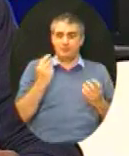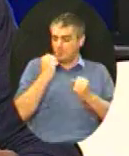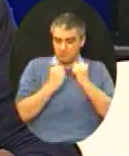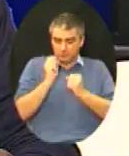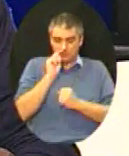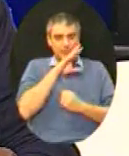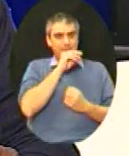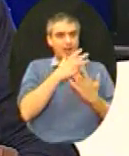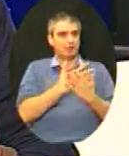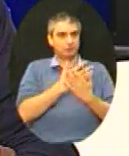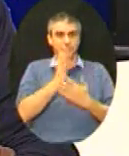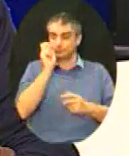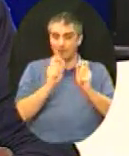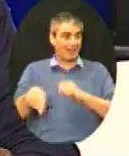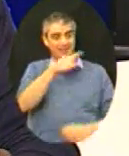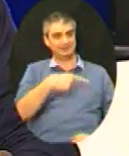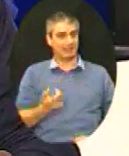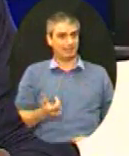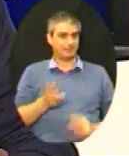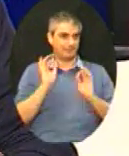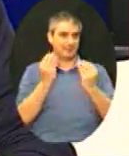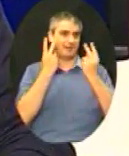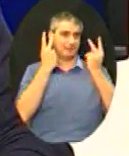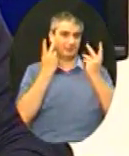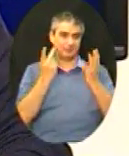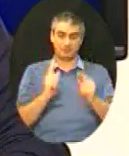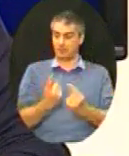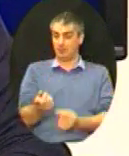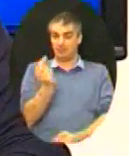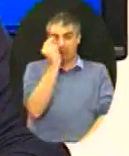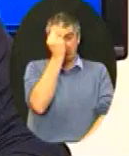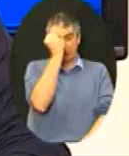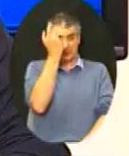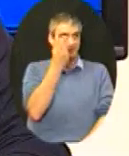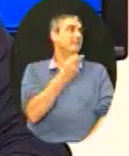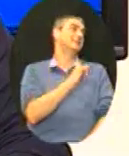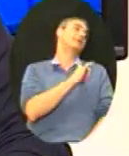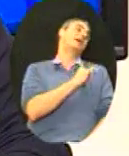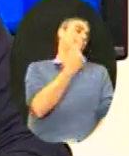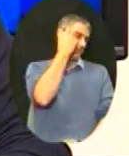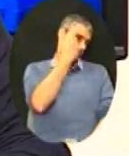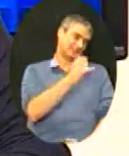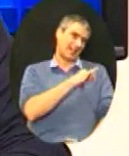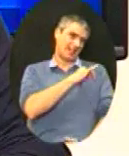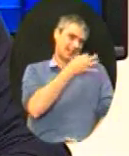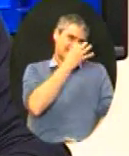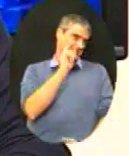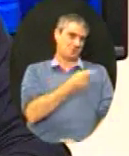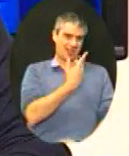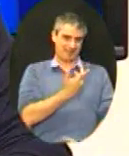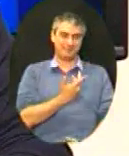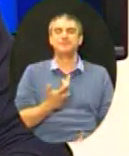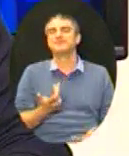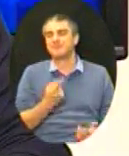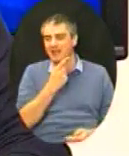שבקושי מגיעים לכותרות בשביל האזרחים, באמת דברים חשובים, ופתאום דבר כזה... זה פיקנטי, את יודעת שזה פיקנטי. את יודעת, אבל